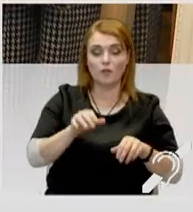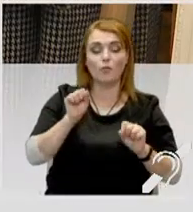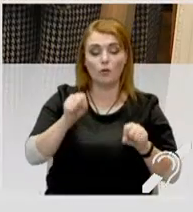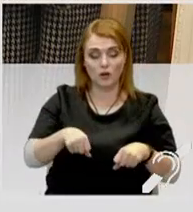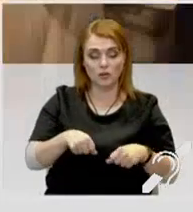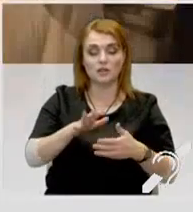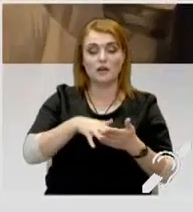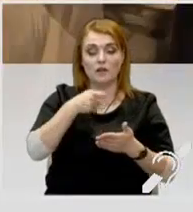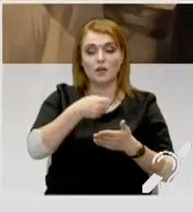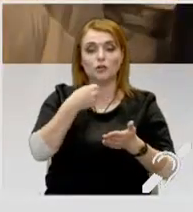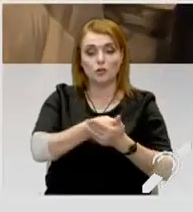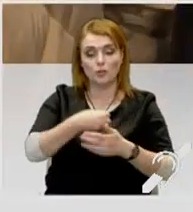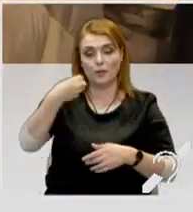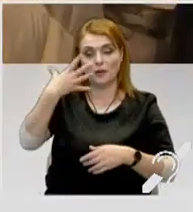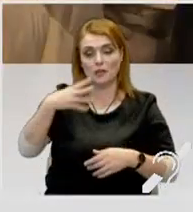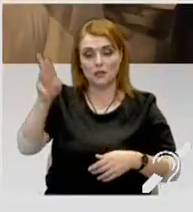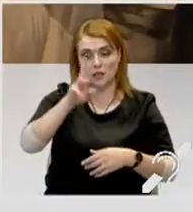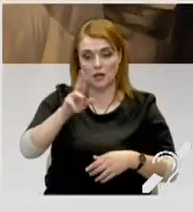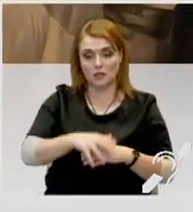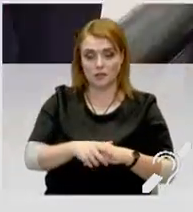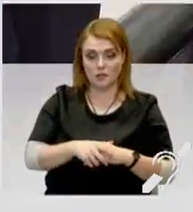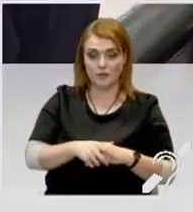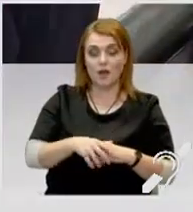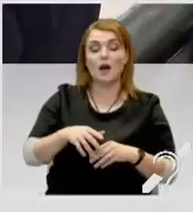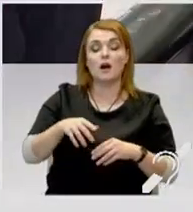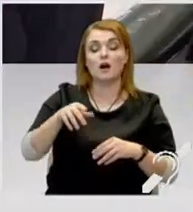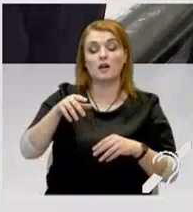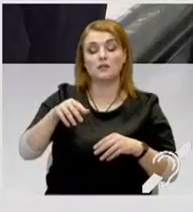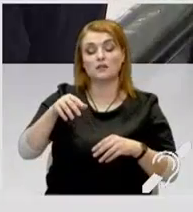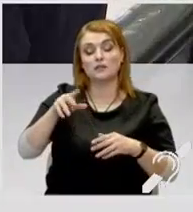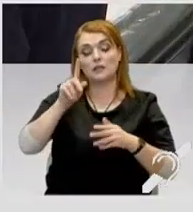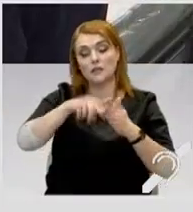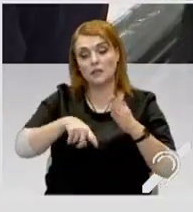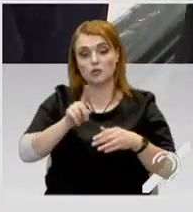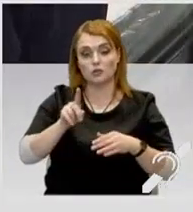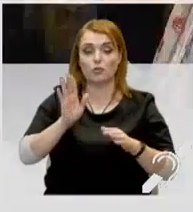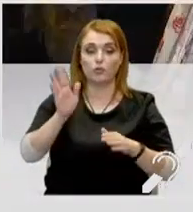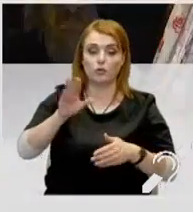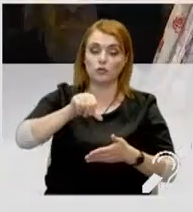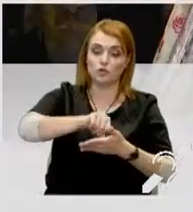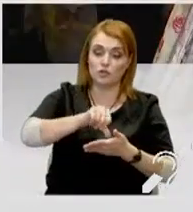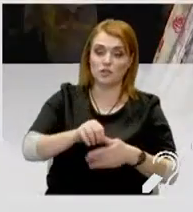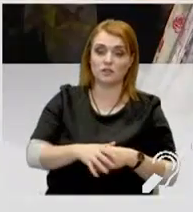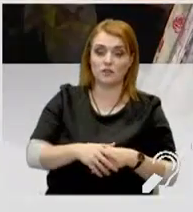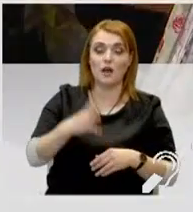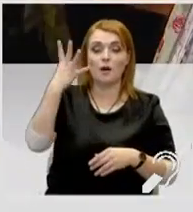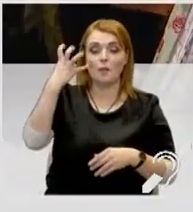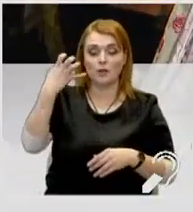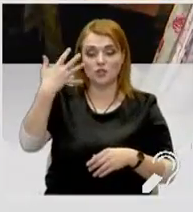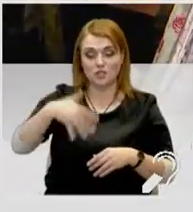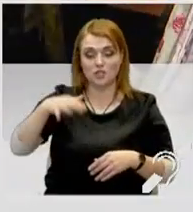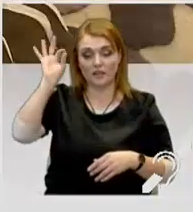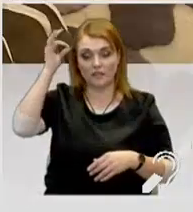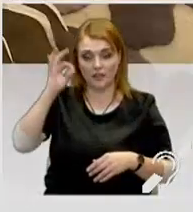15 ianuarie. Organizatorii estimează că la eveniment vor veni peste 60.000 de vizitatori. Vor fi prezente delegații din mai multe